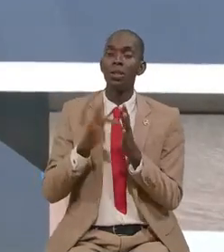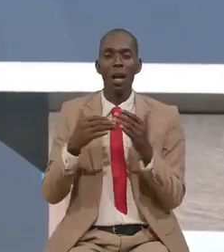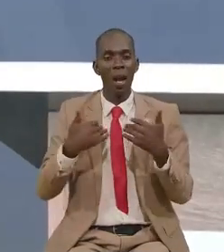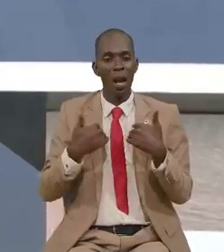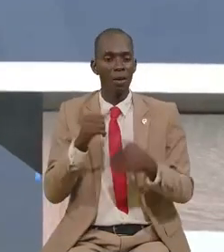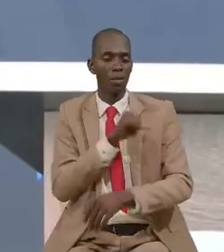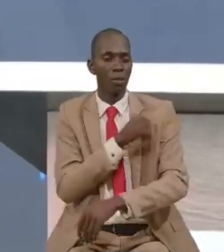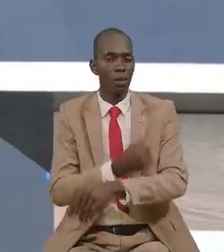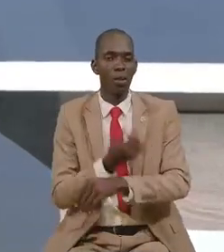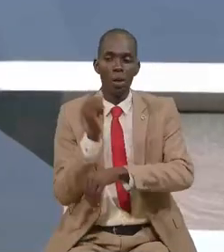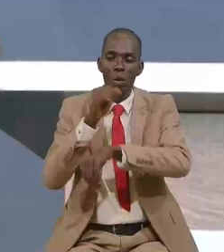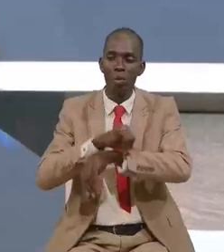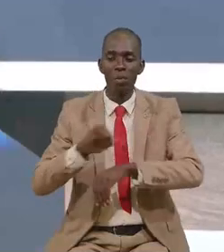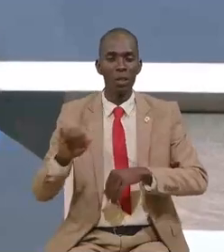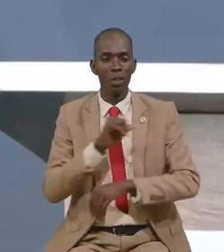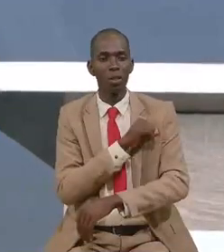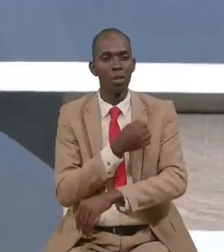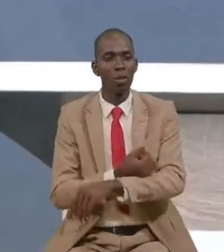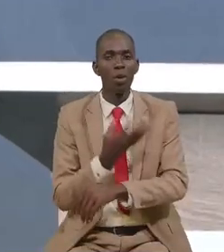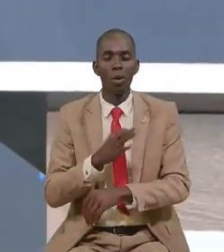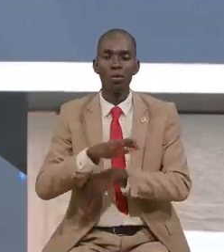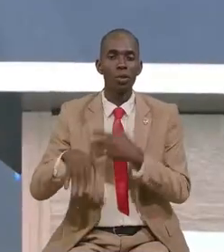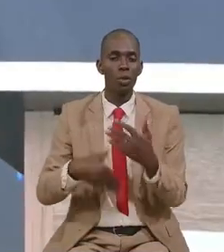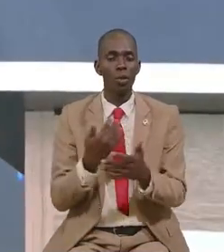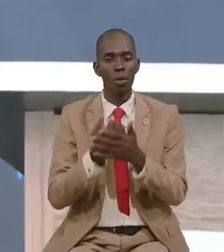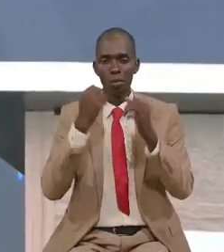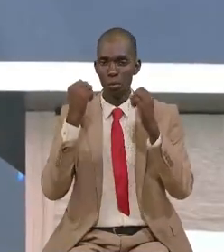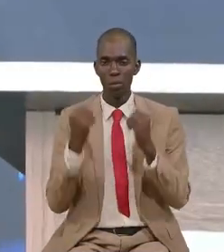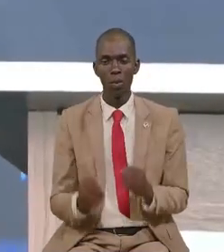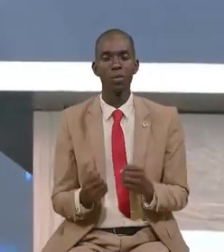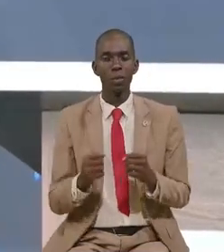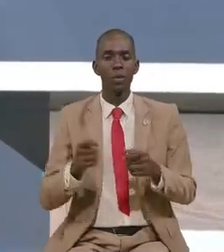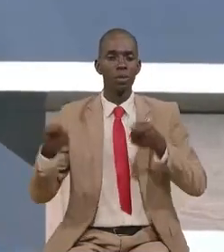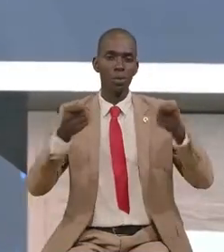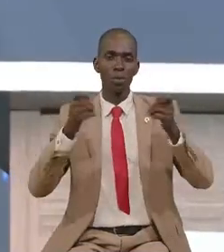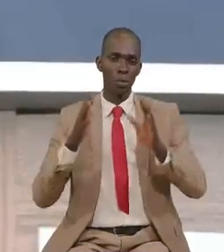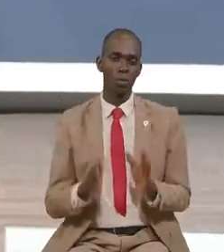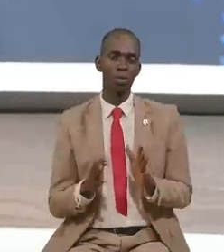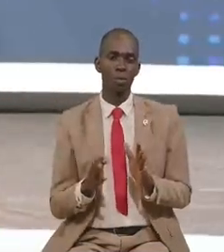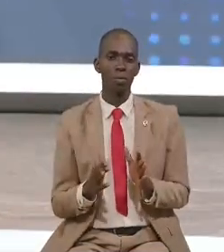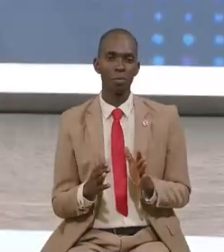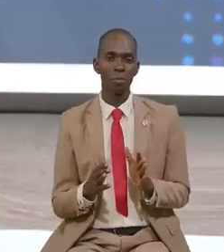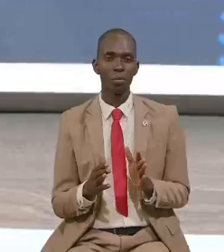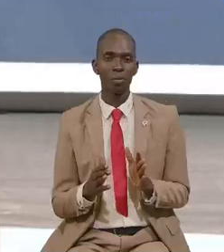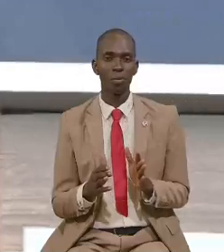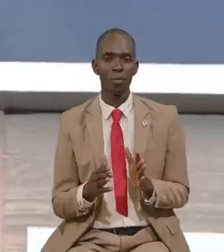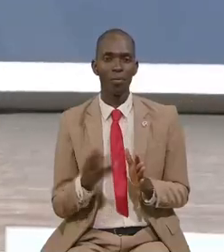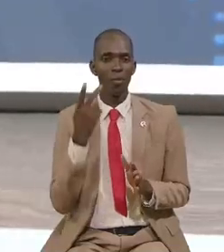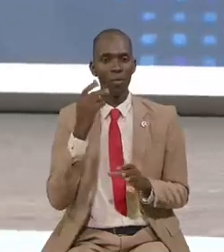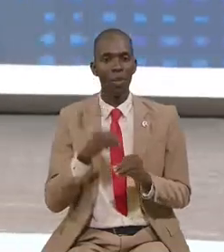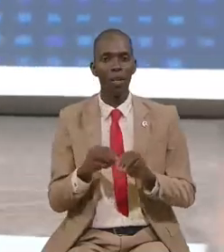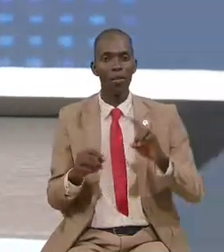l'autorité dominante du souverain tout-puissant. 1